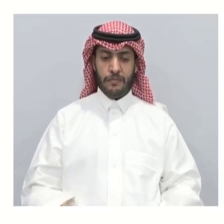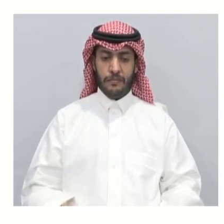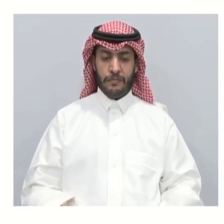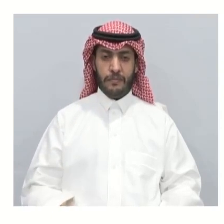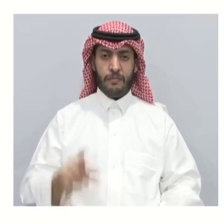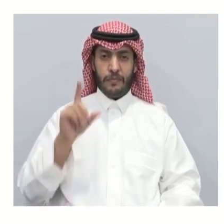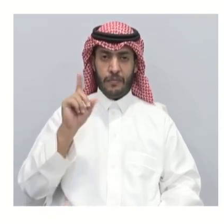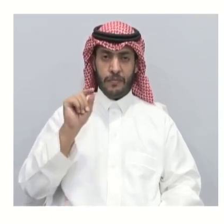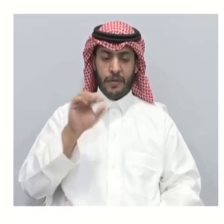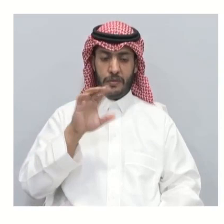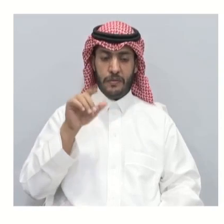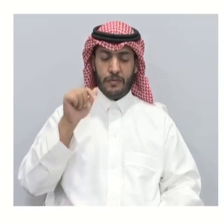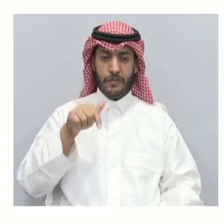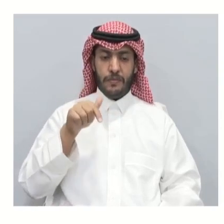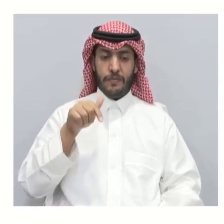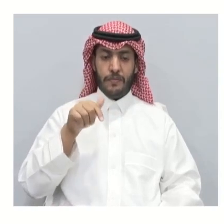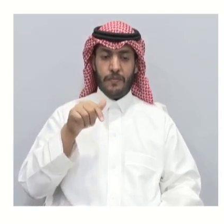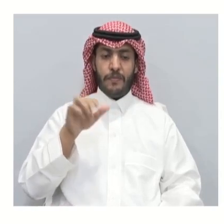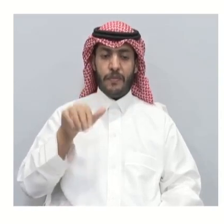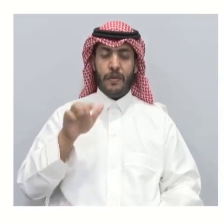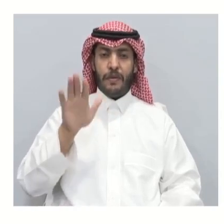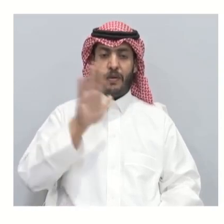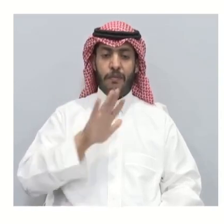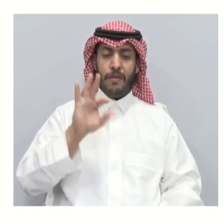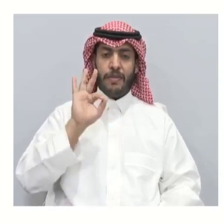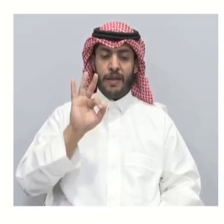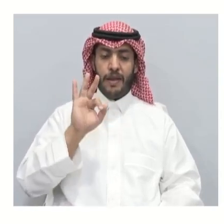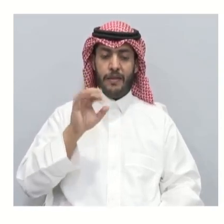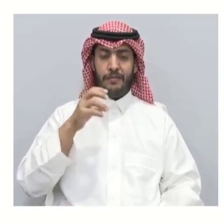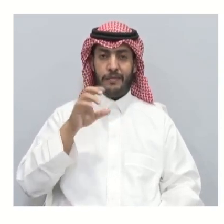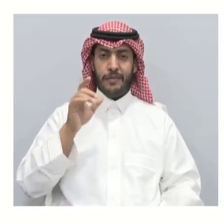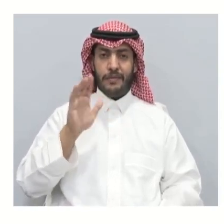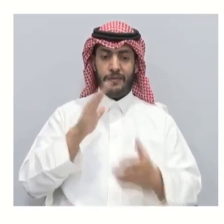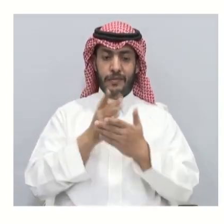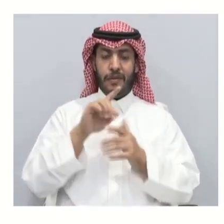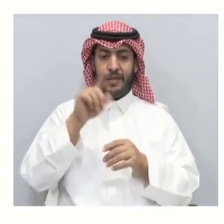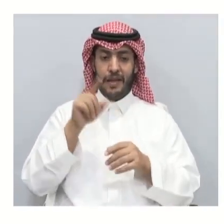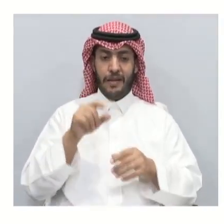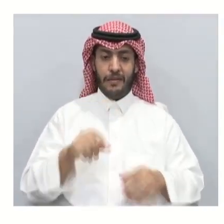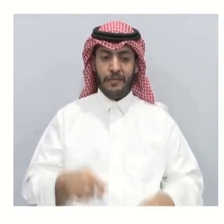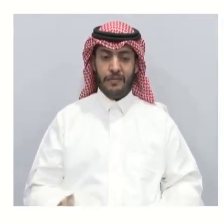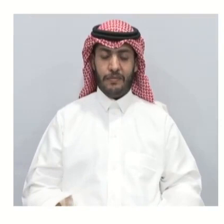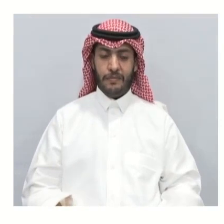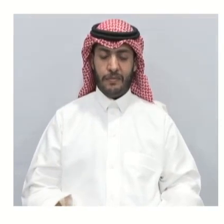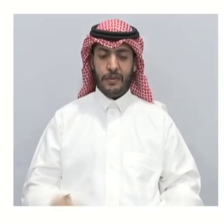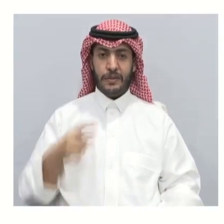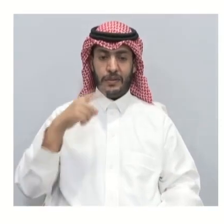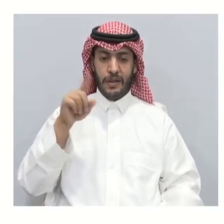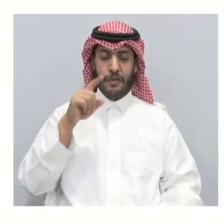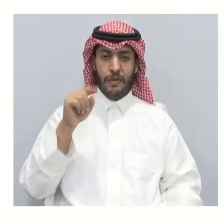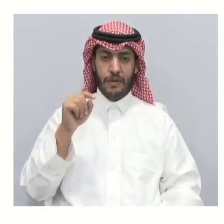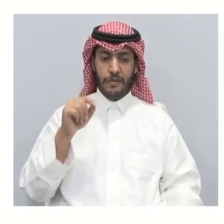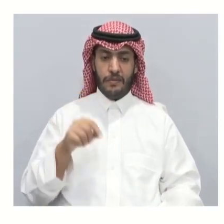بارك الله فيكم الان نكون ظللنا ثلاثه اجزاء في نفس الدائره صح ولا لا